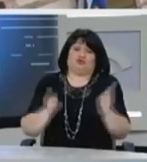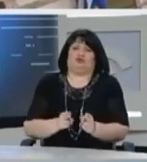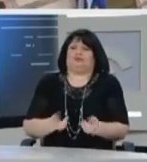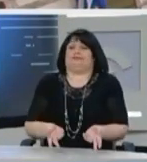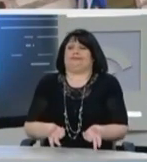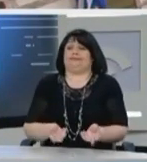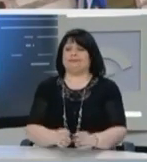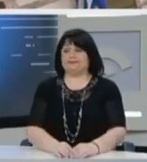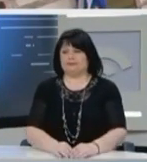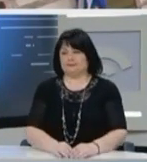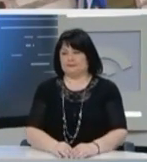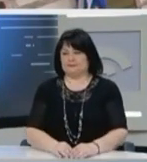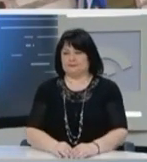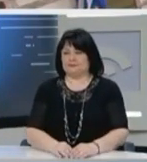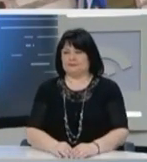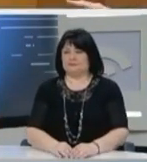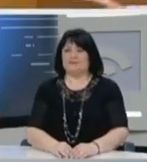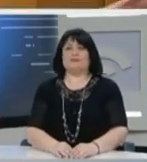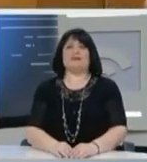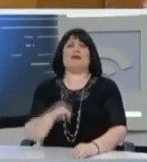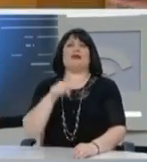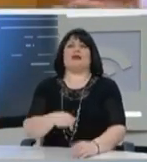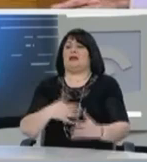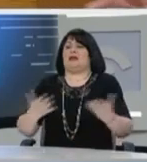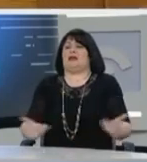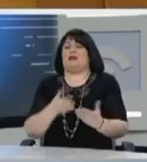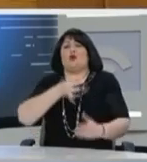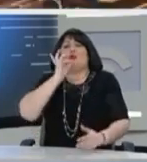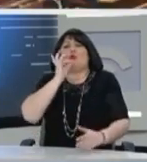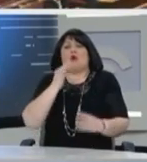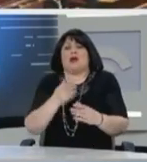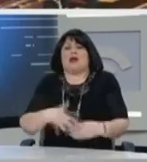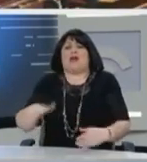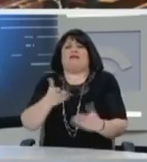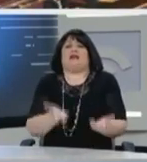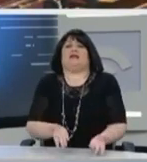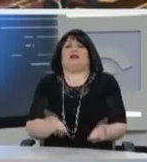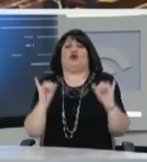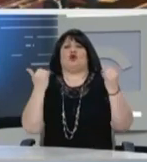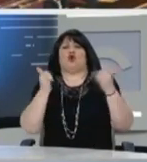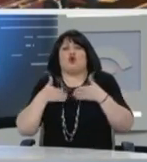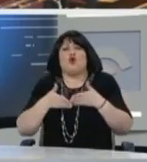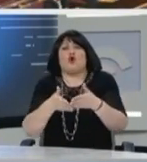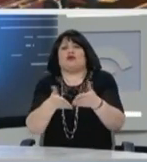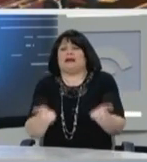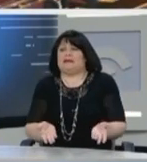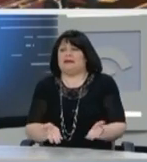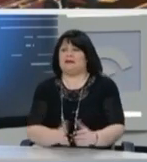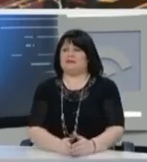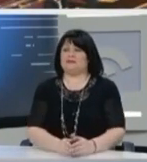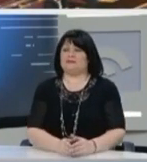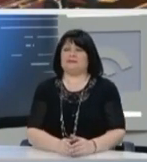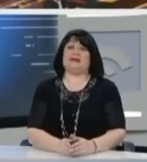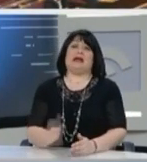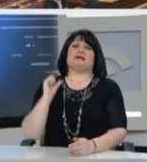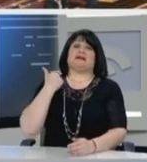πετσίτιδες, μαρινάκηδες, κότερα. Εδώ έχει γίνει καφενείο η Βουλή. Εντάξει, να μην επιτρέψτε, το συνεχίσουμε. Μου, δεν είναι. Έγινε μια εχθές φορά.